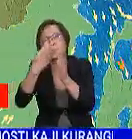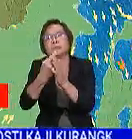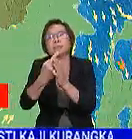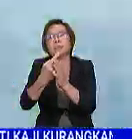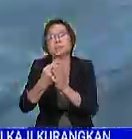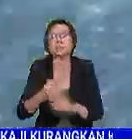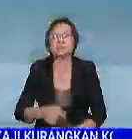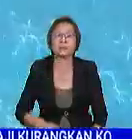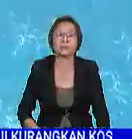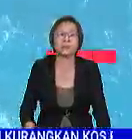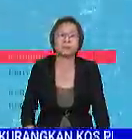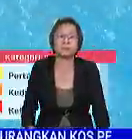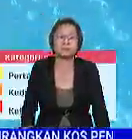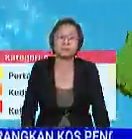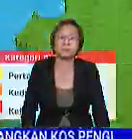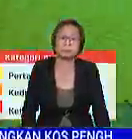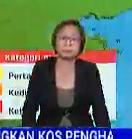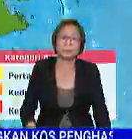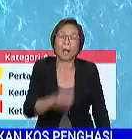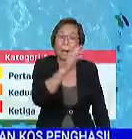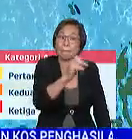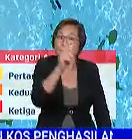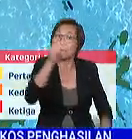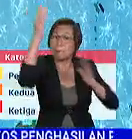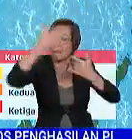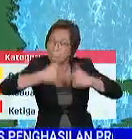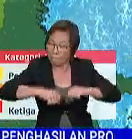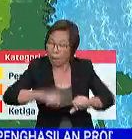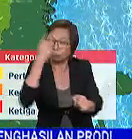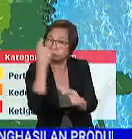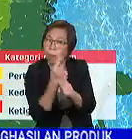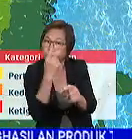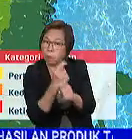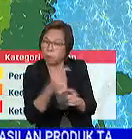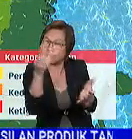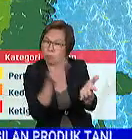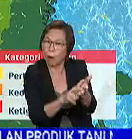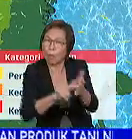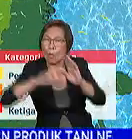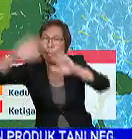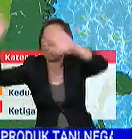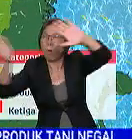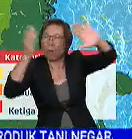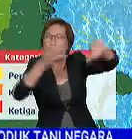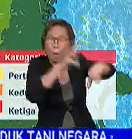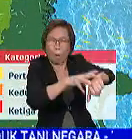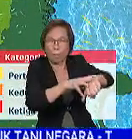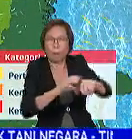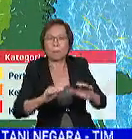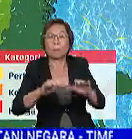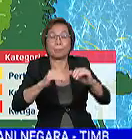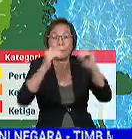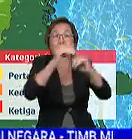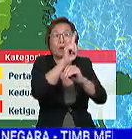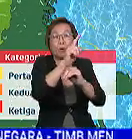sejam. Oleh yang demikian, Met Malaysia masih lagi mengekalkan amaran angin kencang dan laut bergelombang peringkat pertama